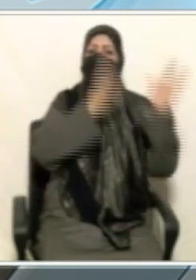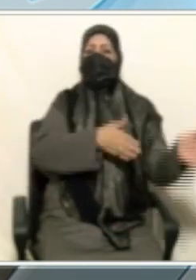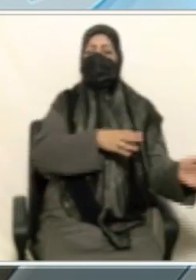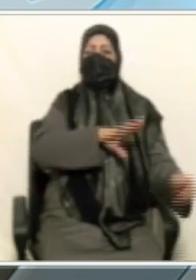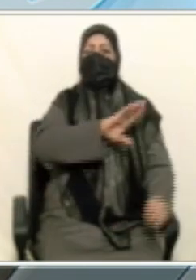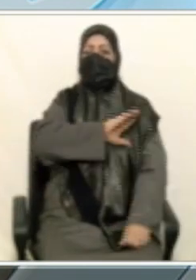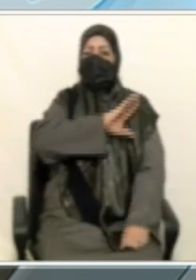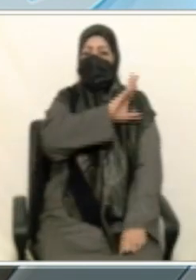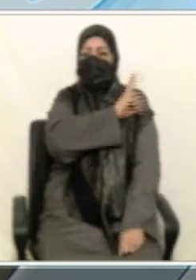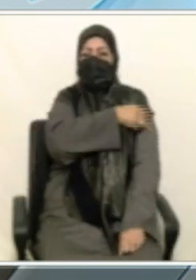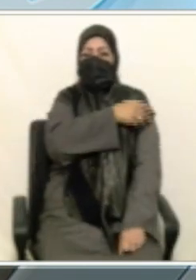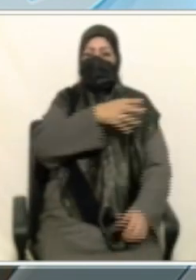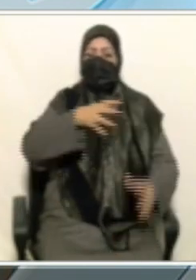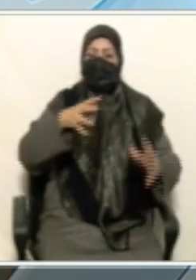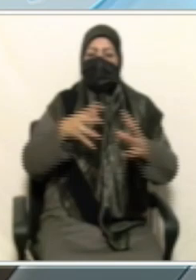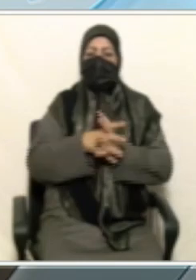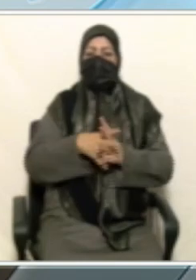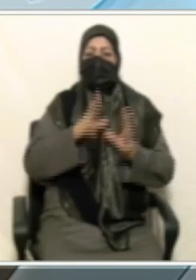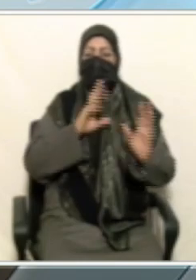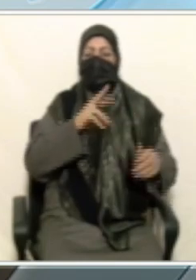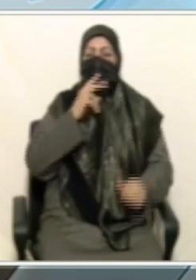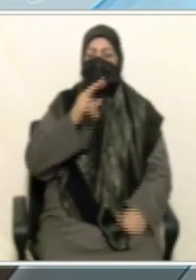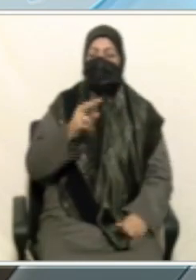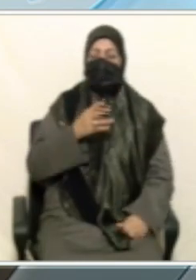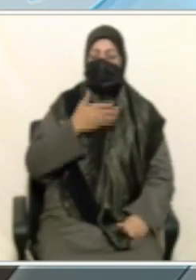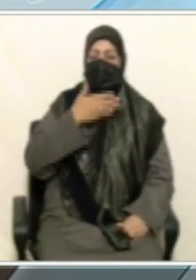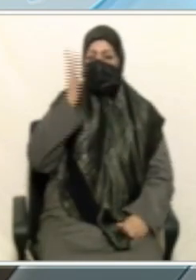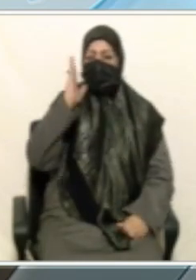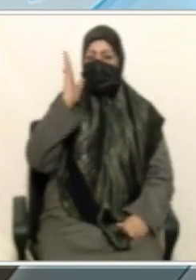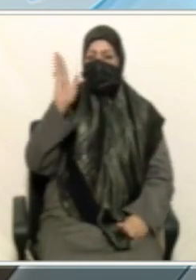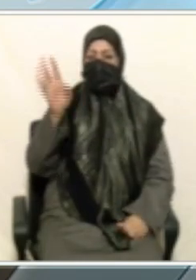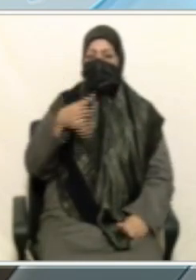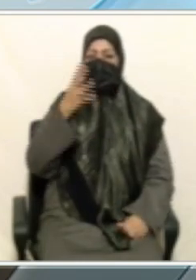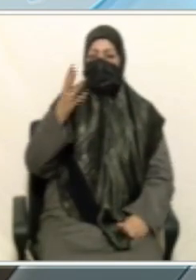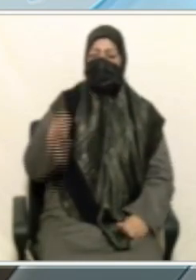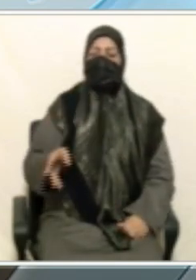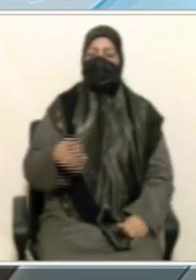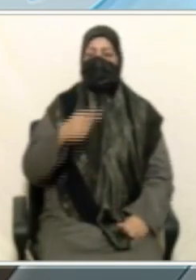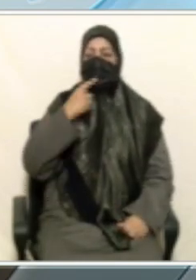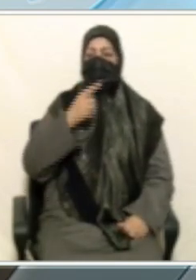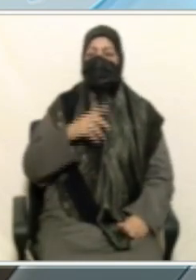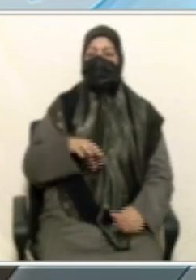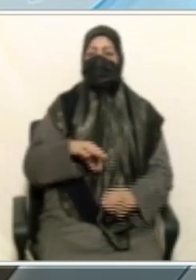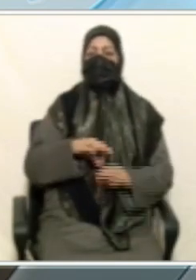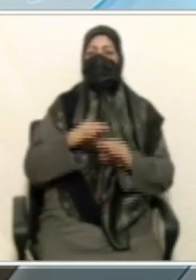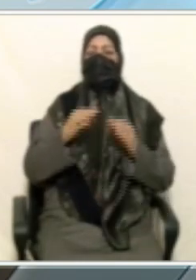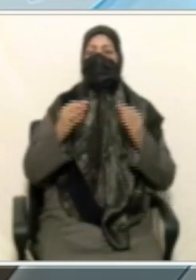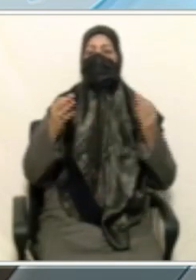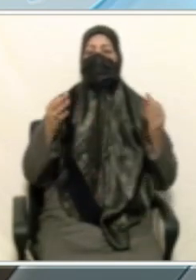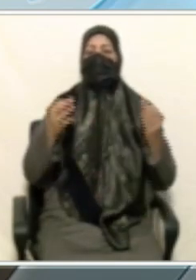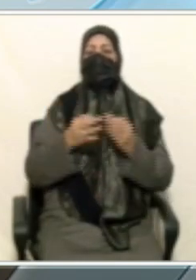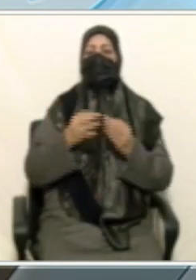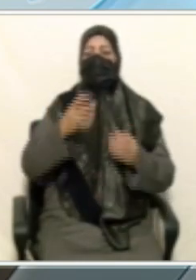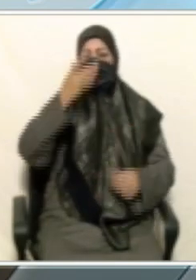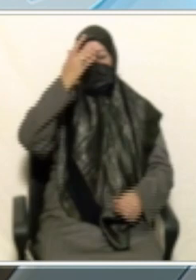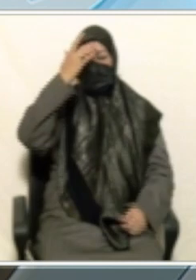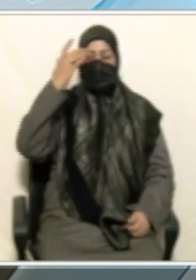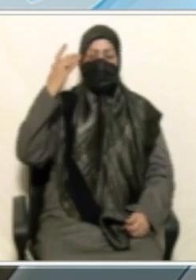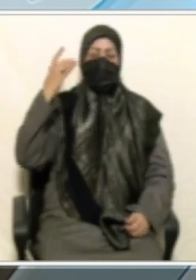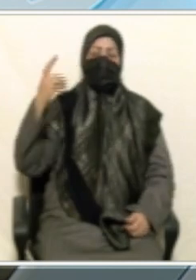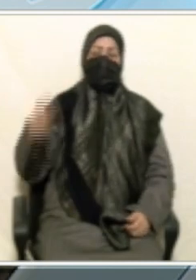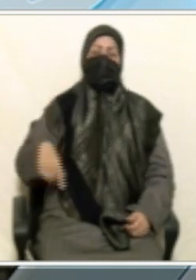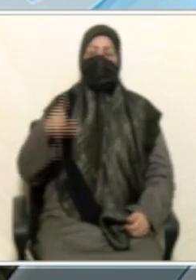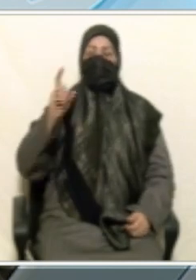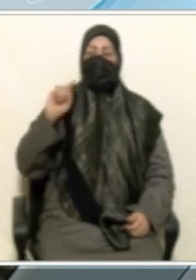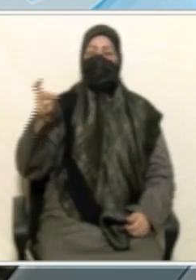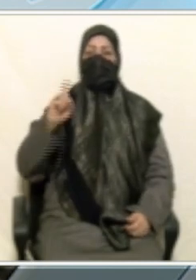يفكر به. أجمع العلماء على أنه إذا دهم العدو الكافر بلاد الإسلام أن يتكاتف المسلمون